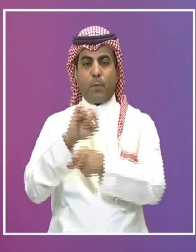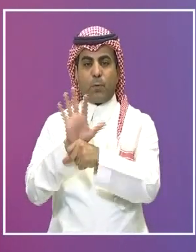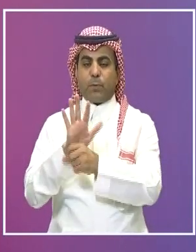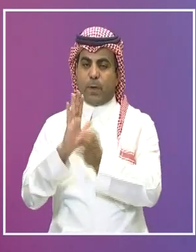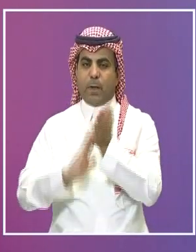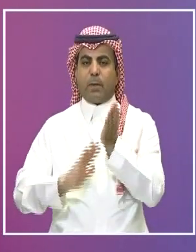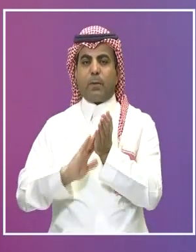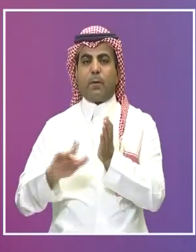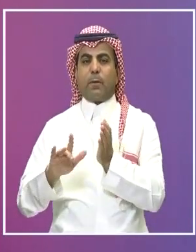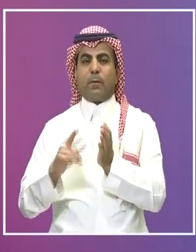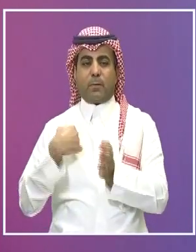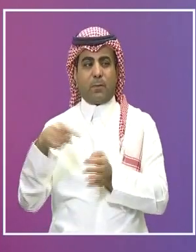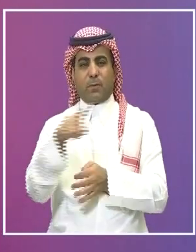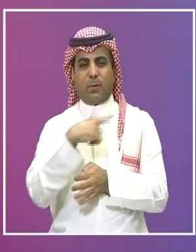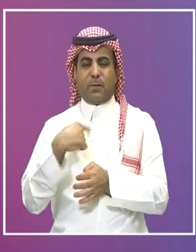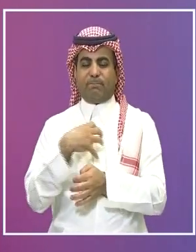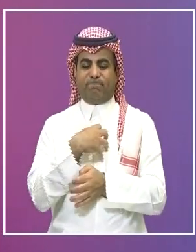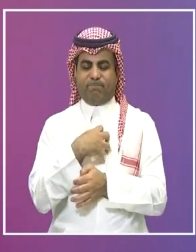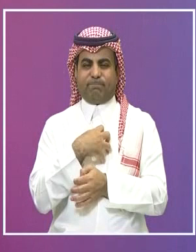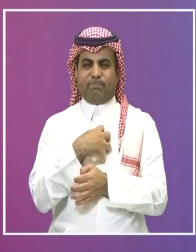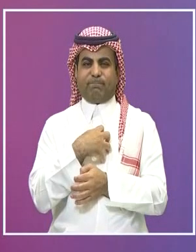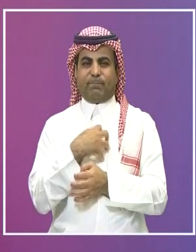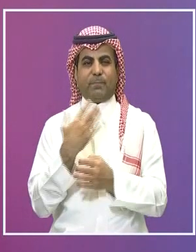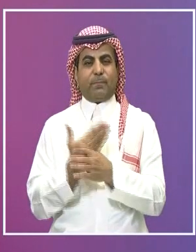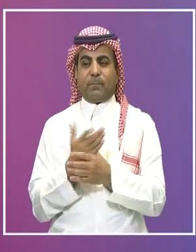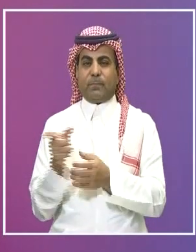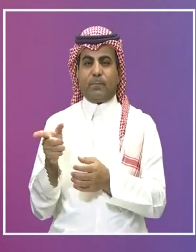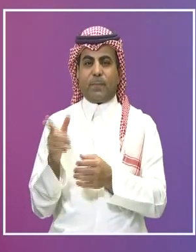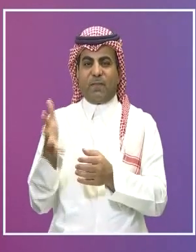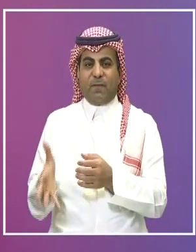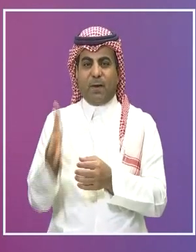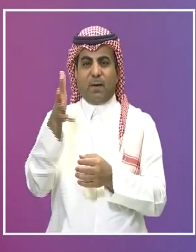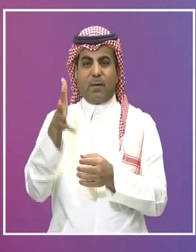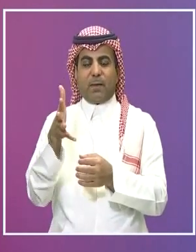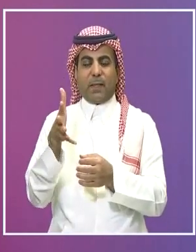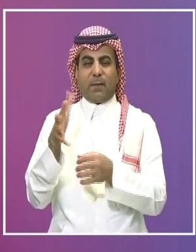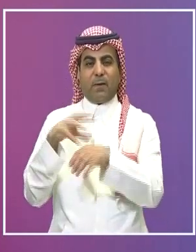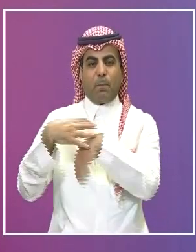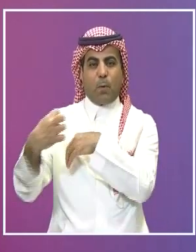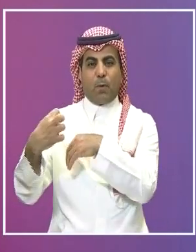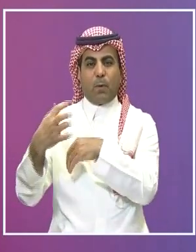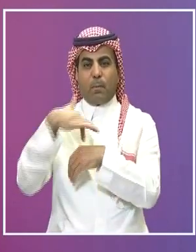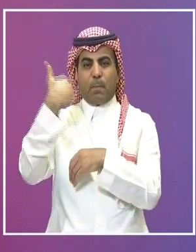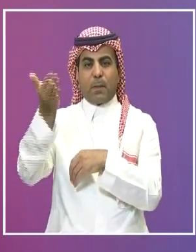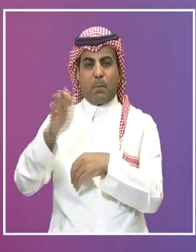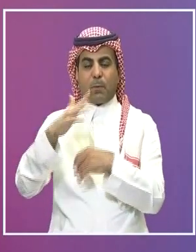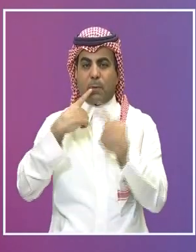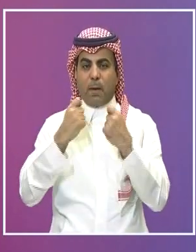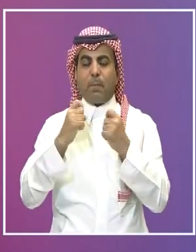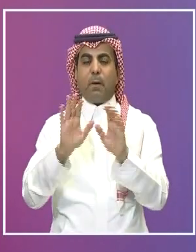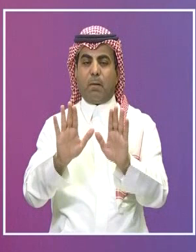ولا نرغب به، والحماية بإذن الله تقي من ذلك. كيف نحمي الأطفال من دون